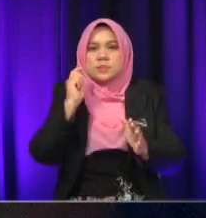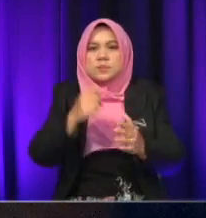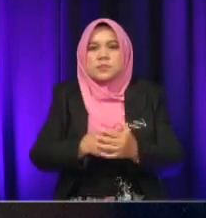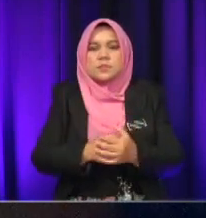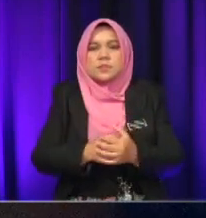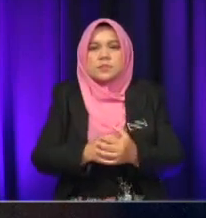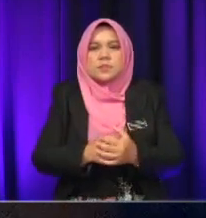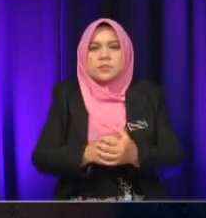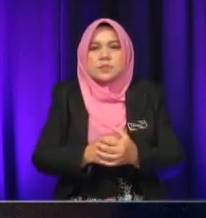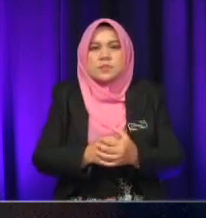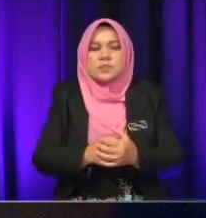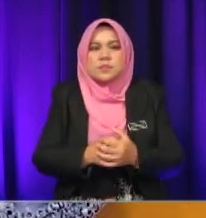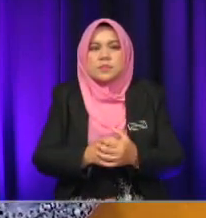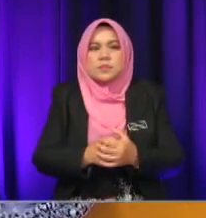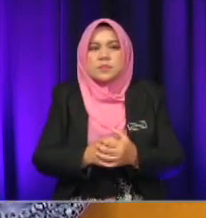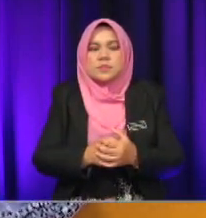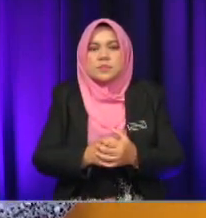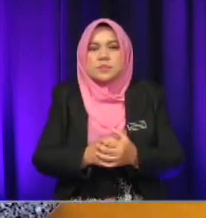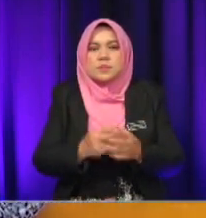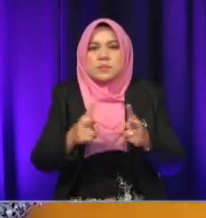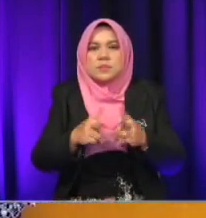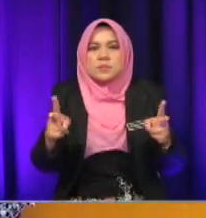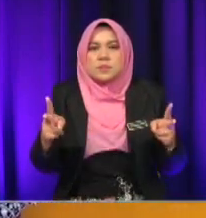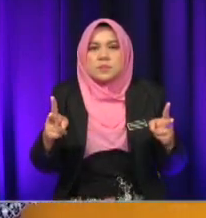Syafiqah. Syafiqah sangat